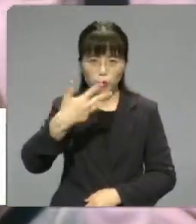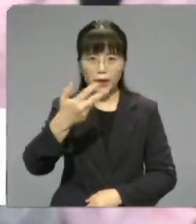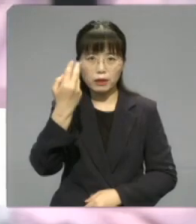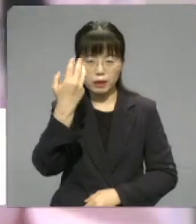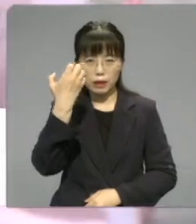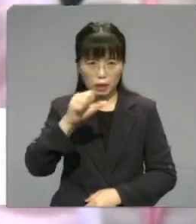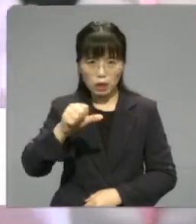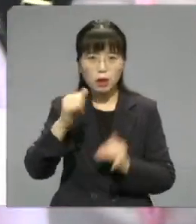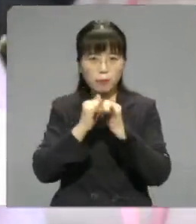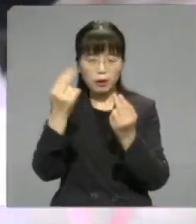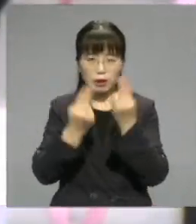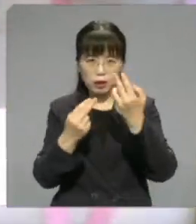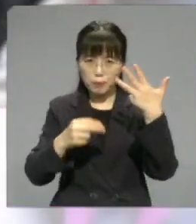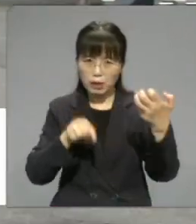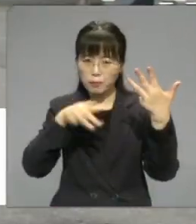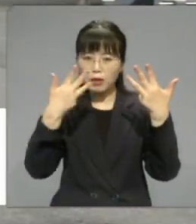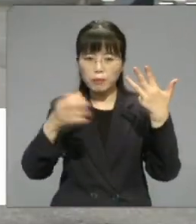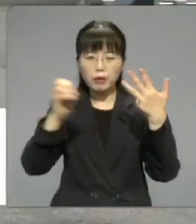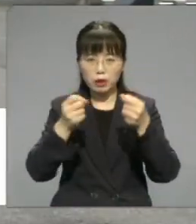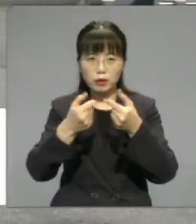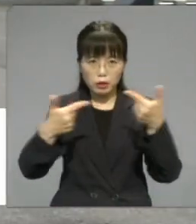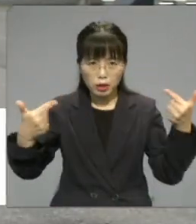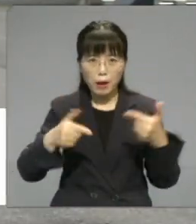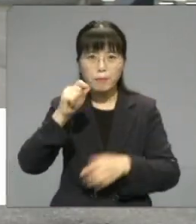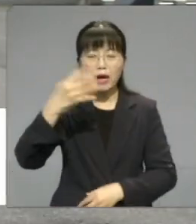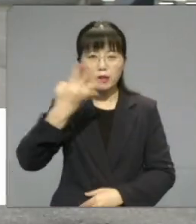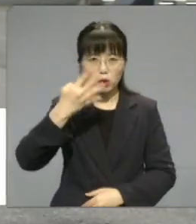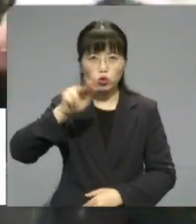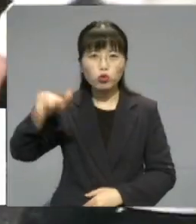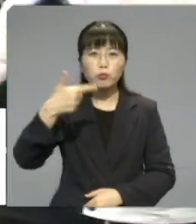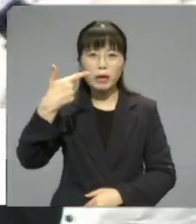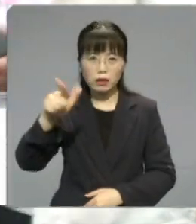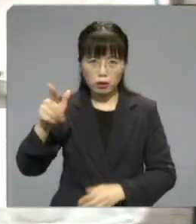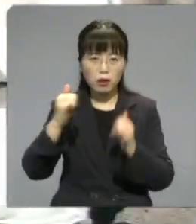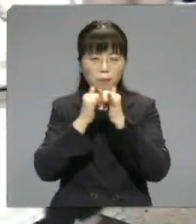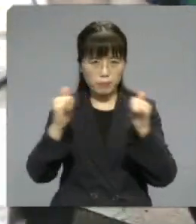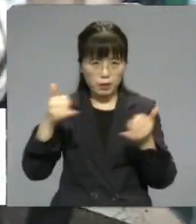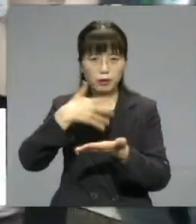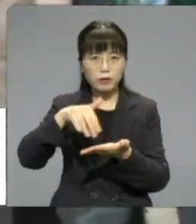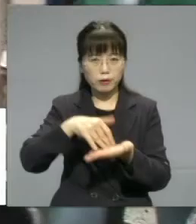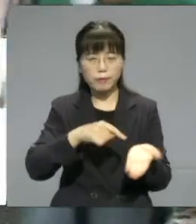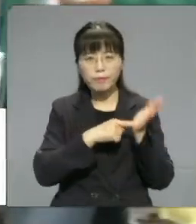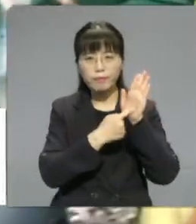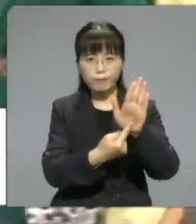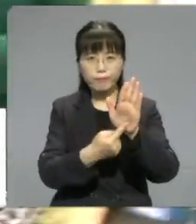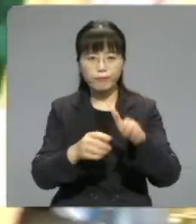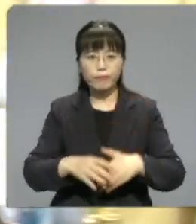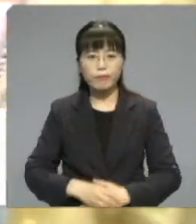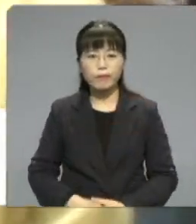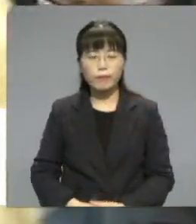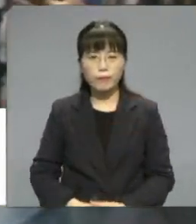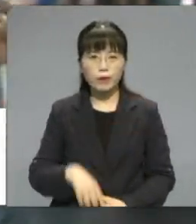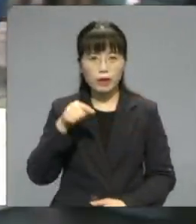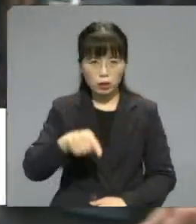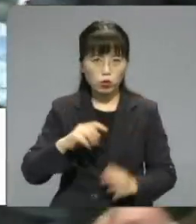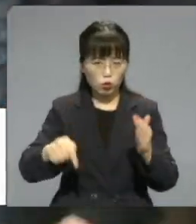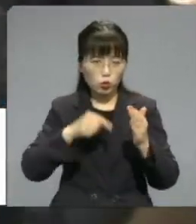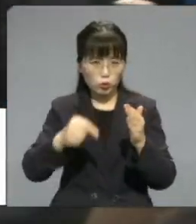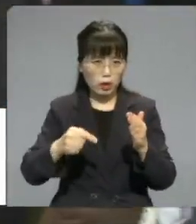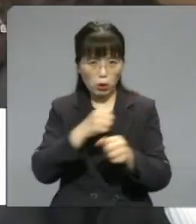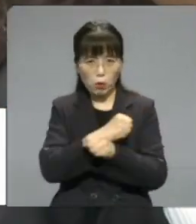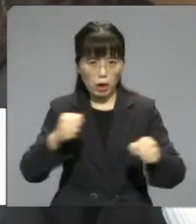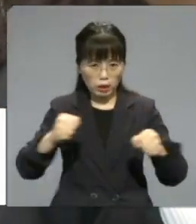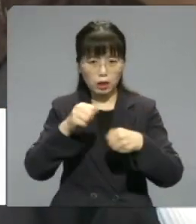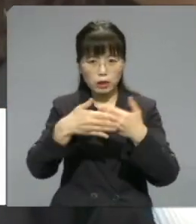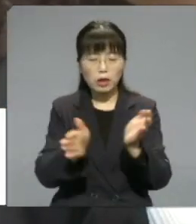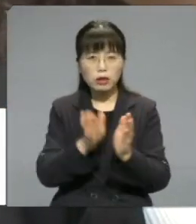대비 84.8% 늘어난 14606 명으로 집계됐다고 밝혔습니다이는 국내 광역